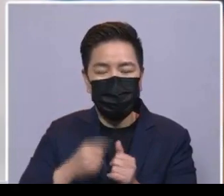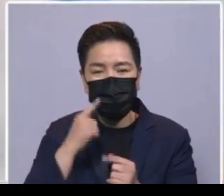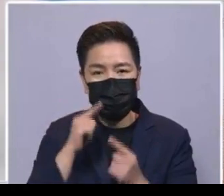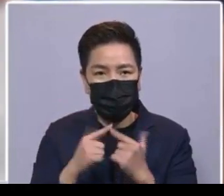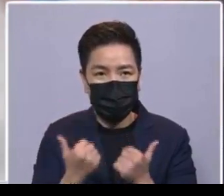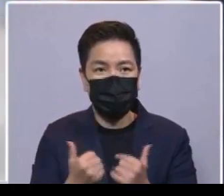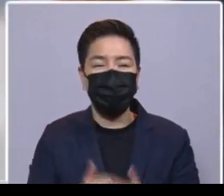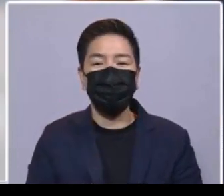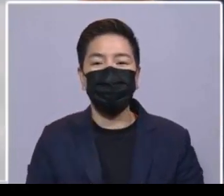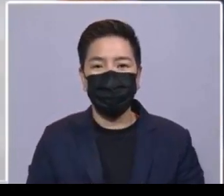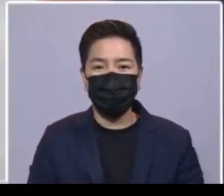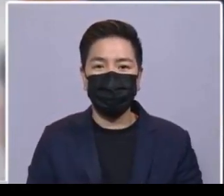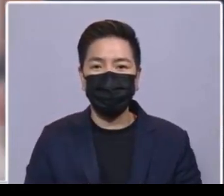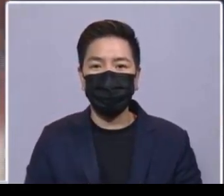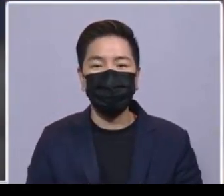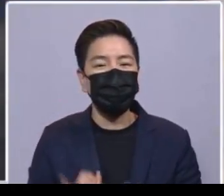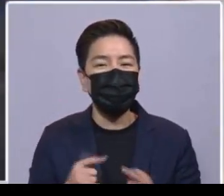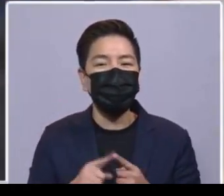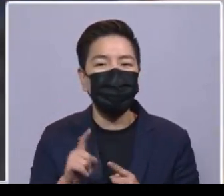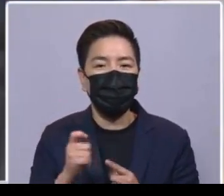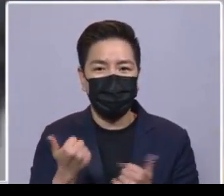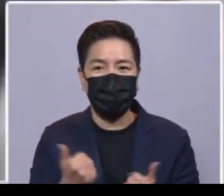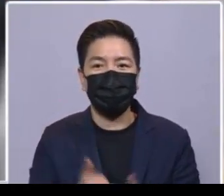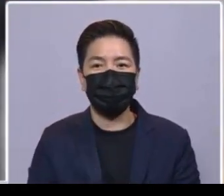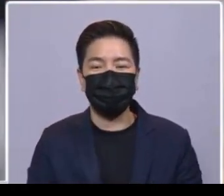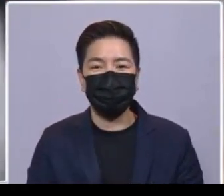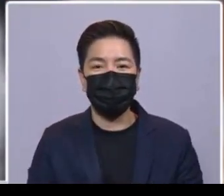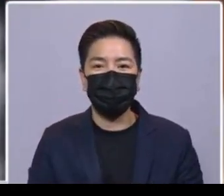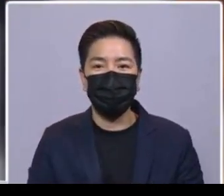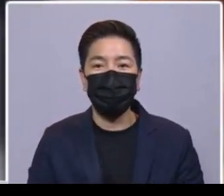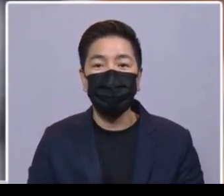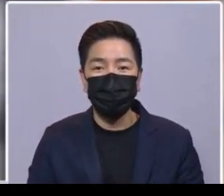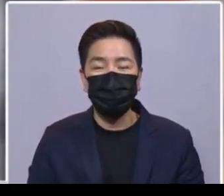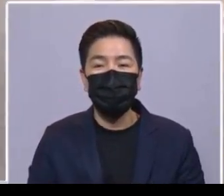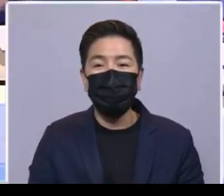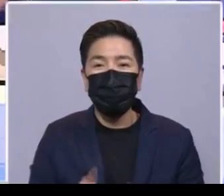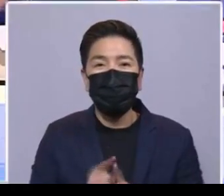ก็ไม่โดนละค่ะงานนี้เพราะเล่นไม่ได้เนาะก็เหงาๆกันไปอ่ะ